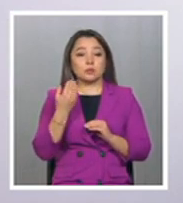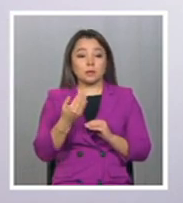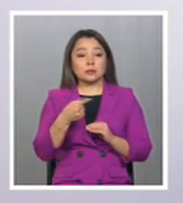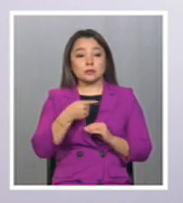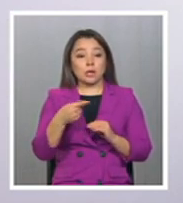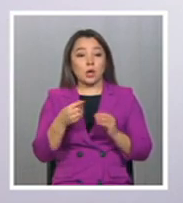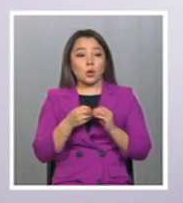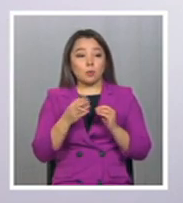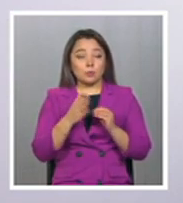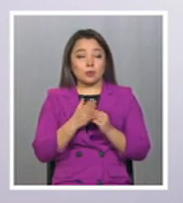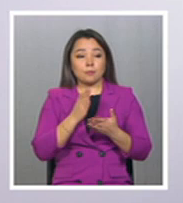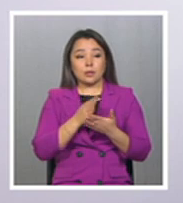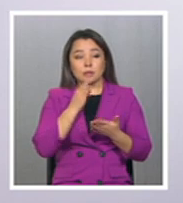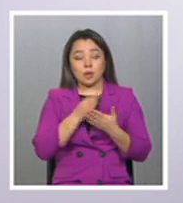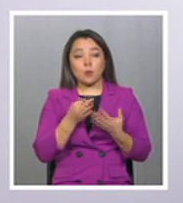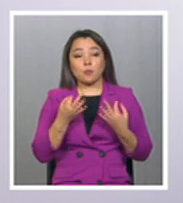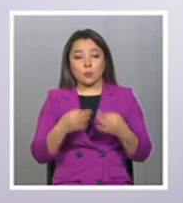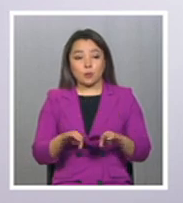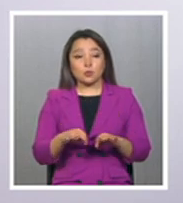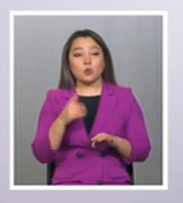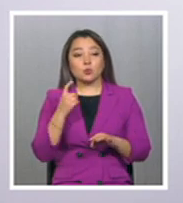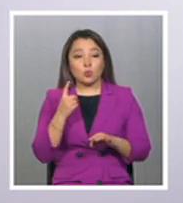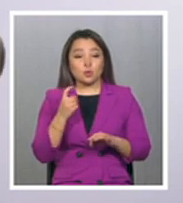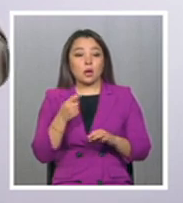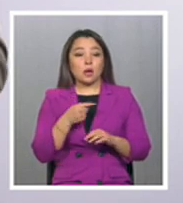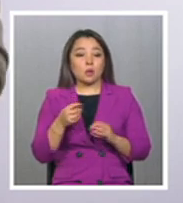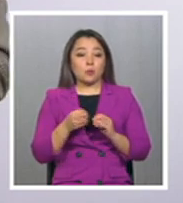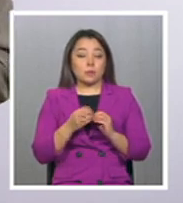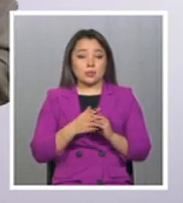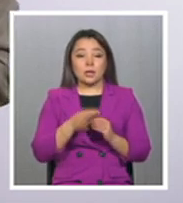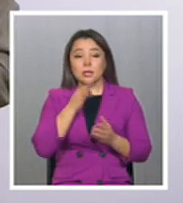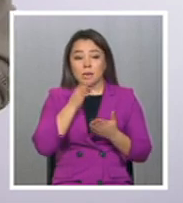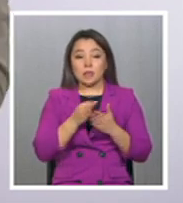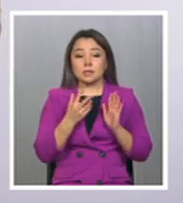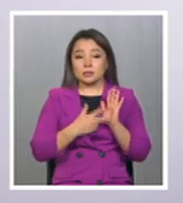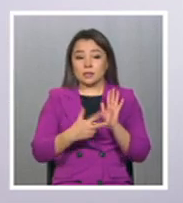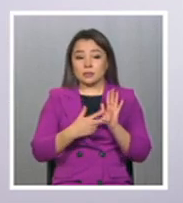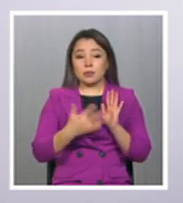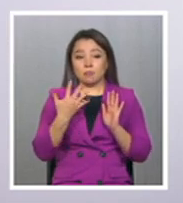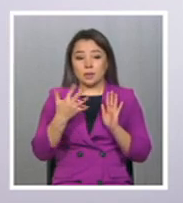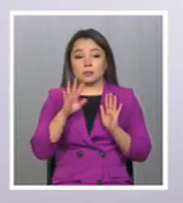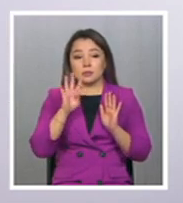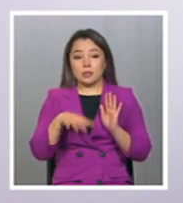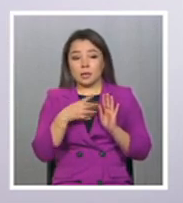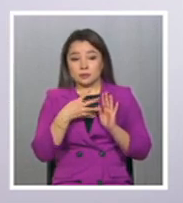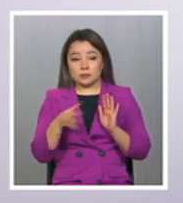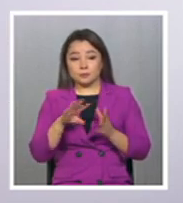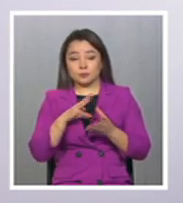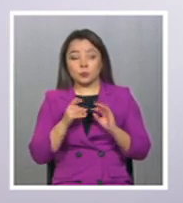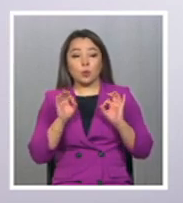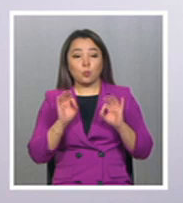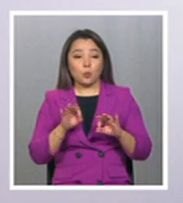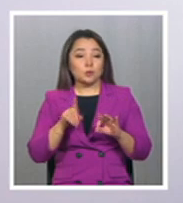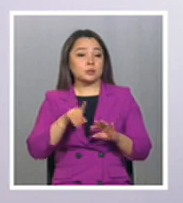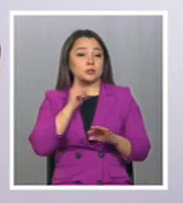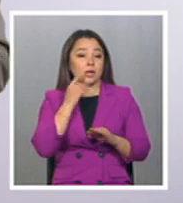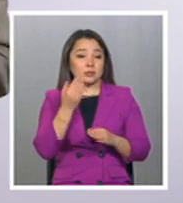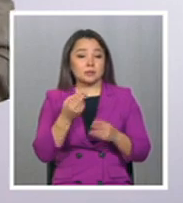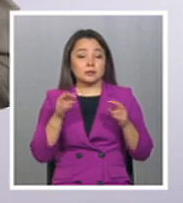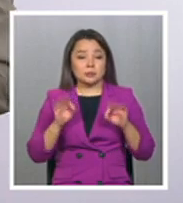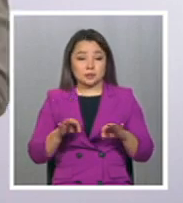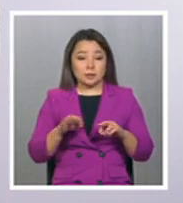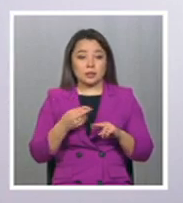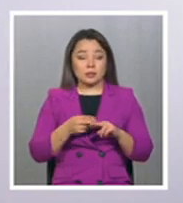торкөздің 15-і бос тұр. 100-ден 15 алсақ 85 болады. Олай болса 100-ден 85 бөлігі боялған.